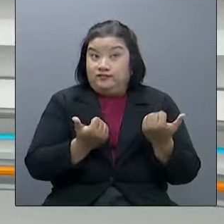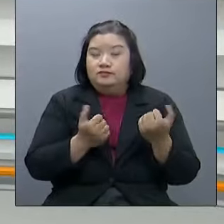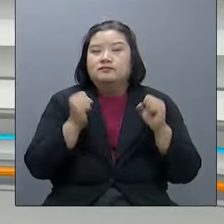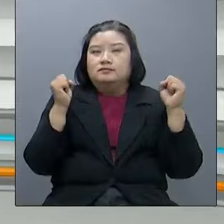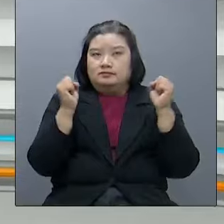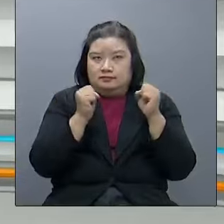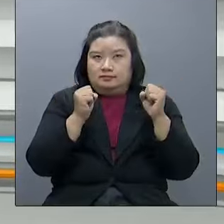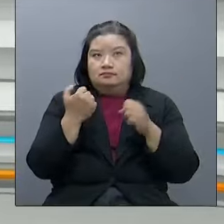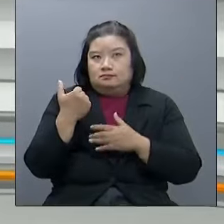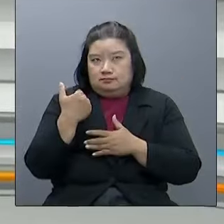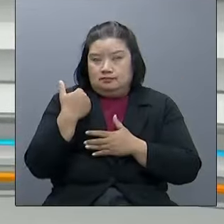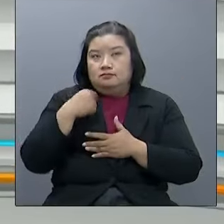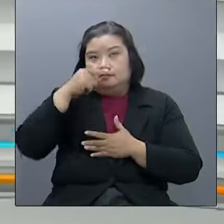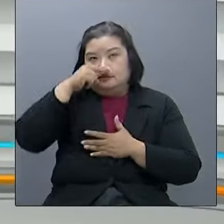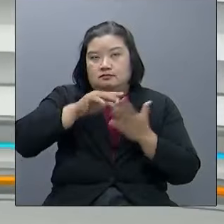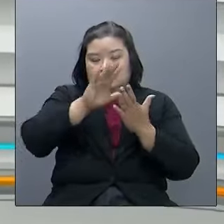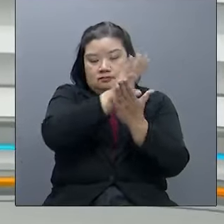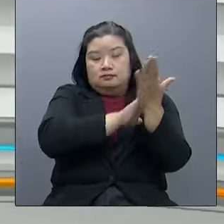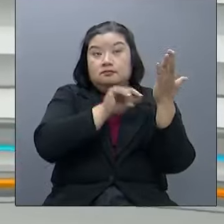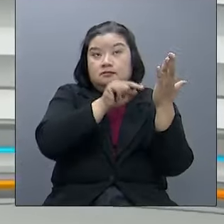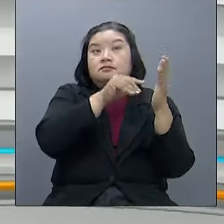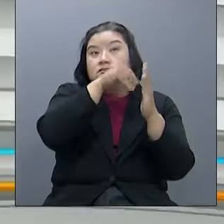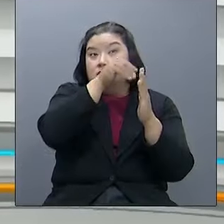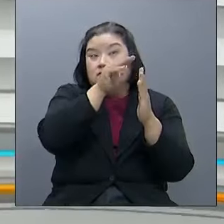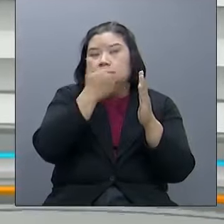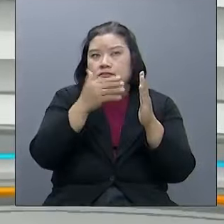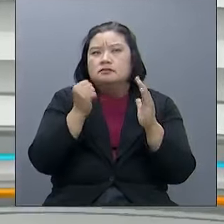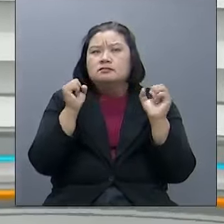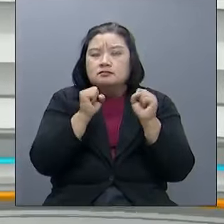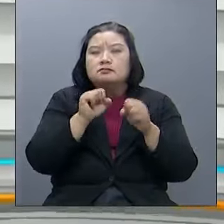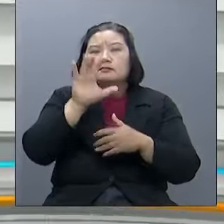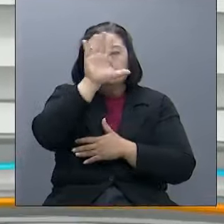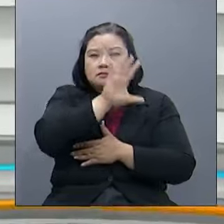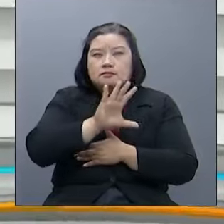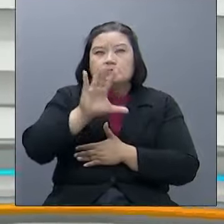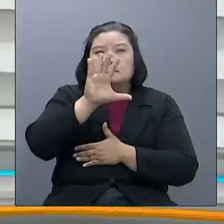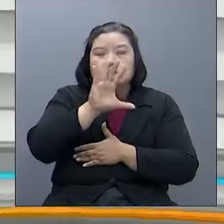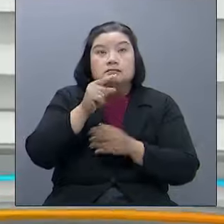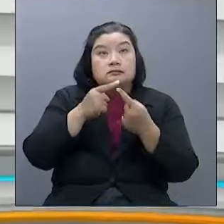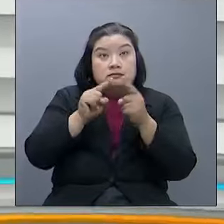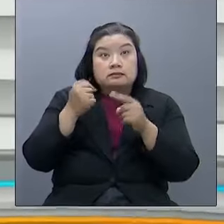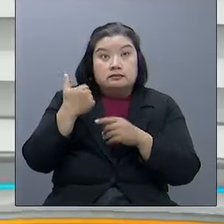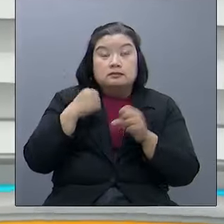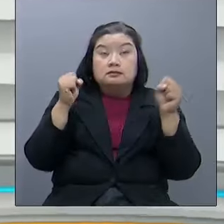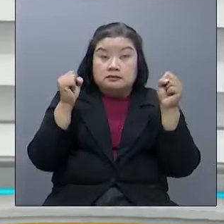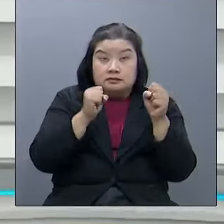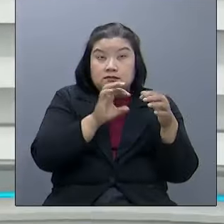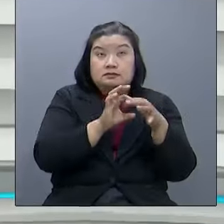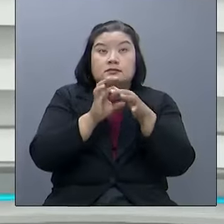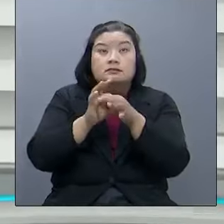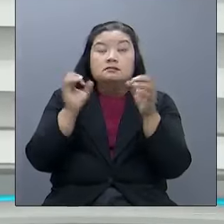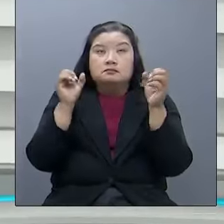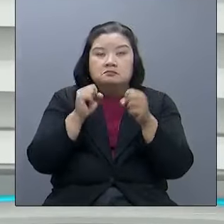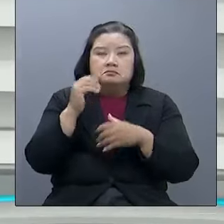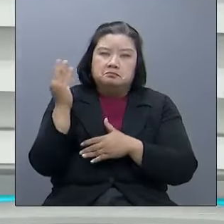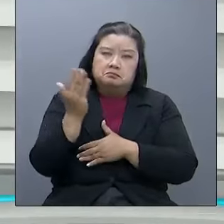เย็นซึ่งแผ่ปกคลุมลงมาที่บริเวณประเทศไทยตอนบนนั้นมีกำลังอ่อนลงไปแล้วนะคะแต่ด้วยความที่มวลอากาศเย็นนี้เป็นมวลอากาศเย็นกำลัง